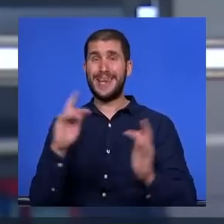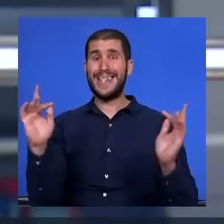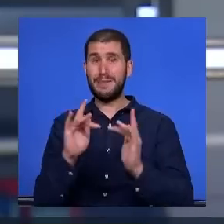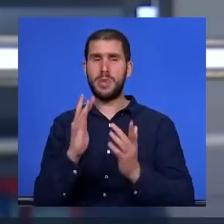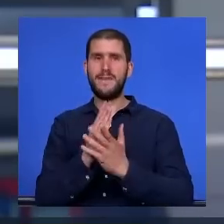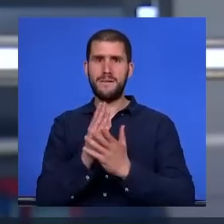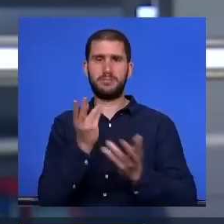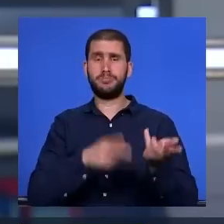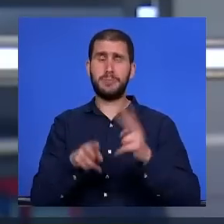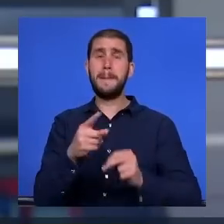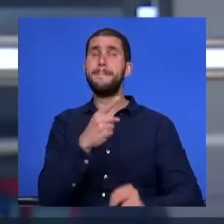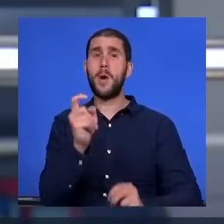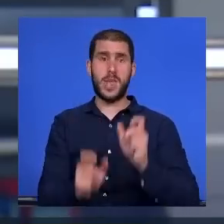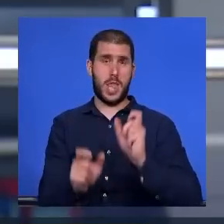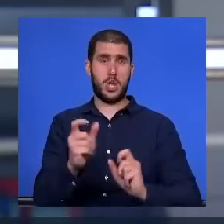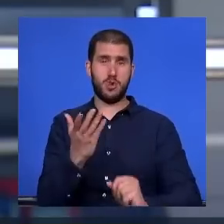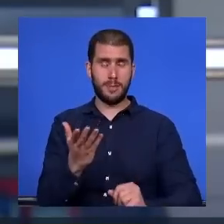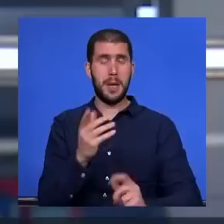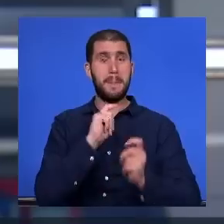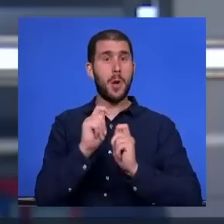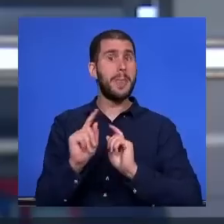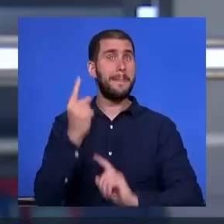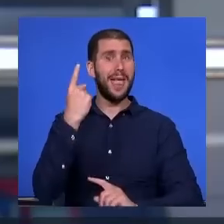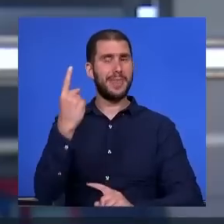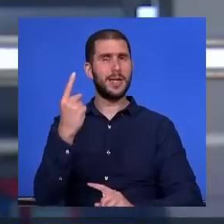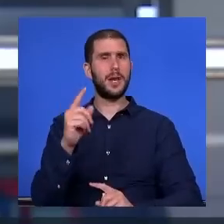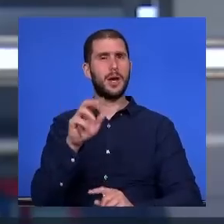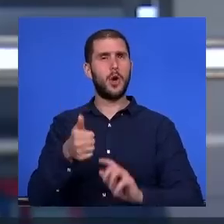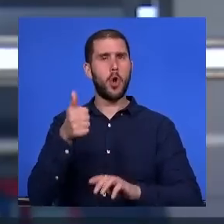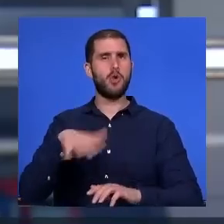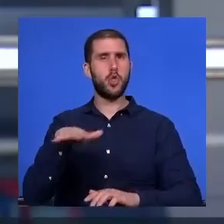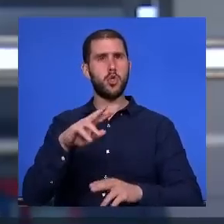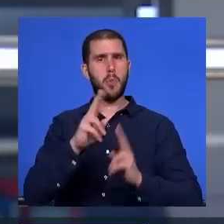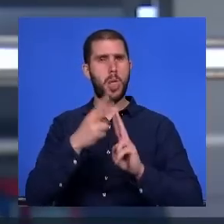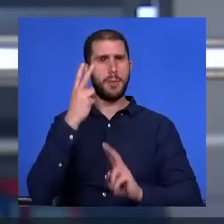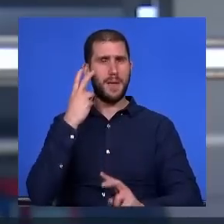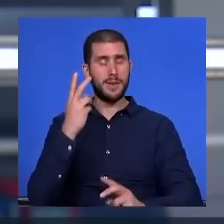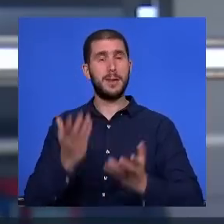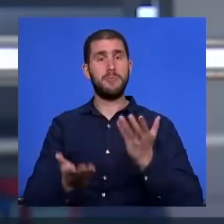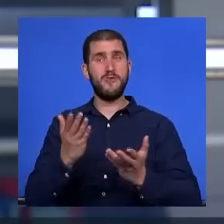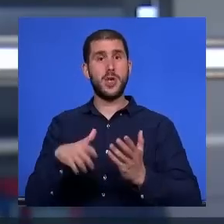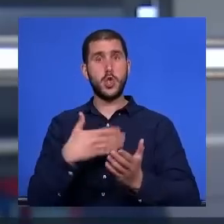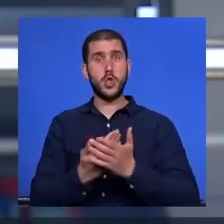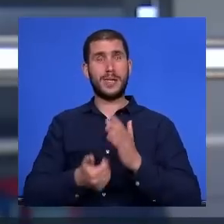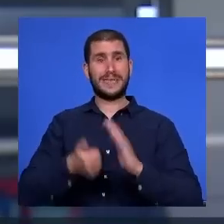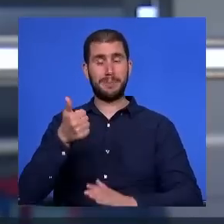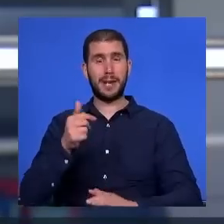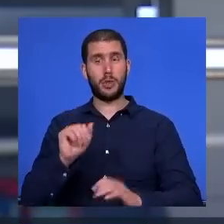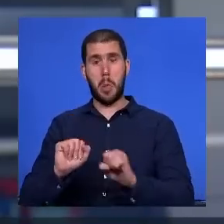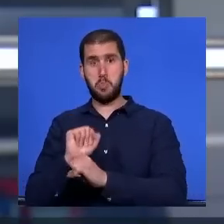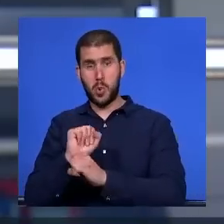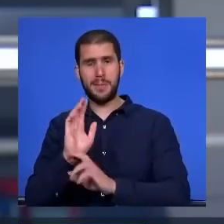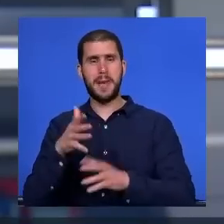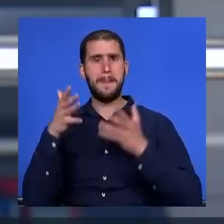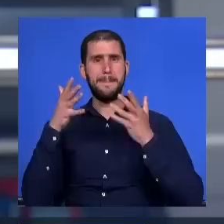את חייהם של מאות בני אדם. בריאיון בלעדי לראש תחום העולם הערבי, רועי קייס, משווה יועץ בכיר של הצד המורד בין המתקפה